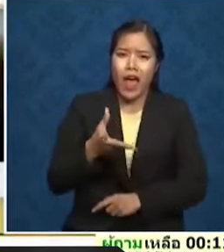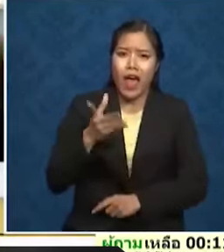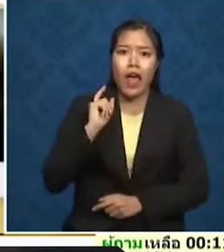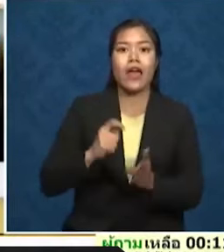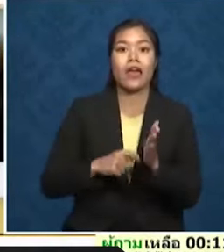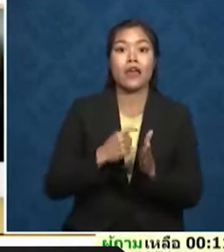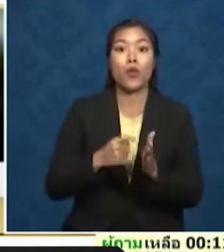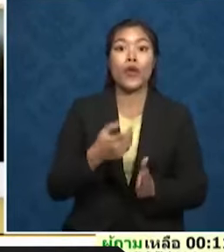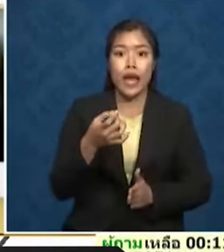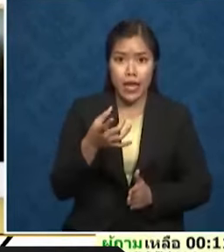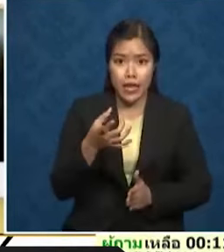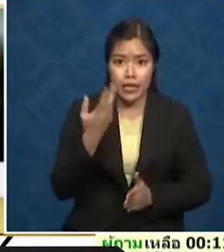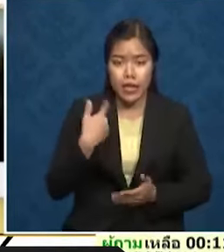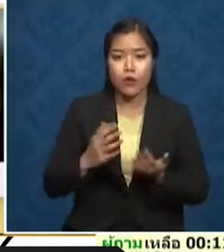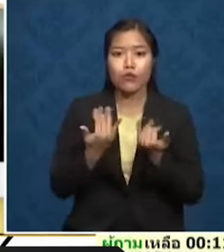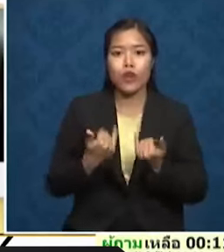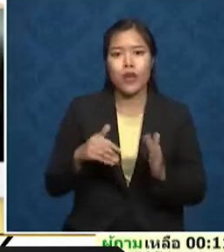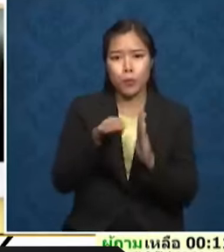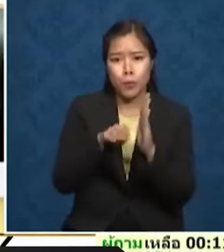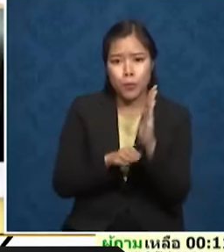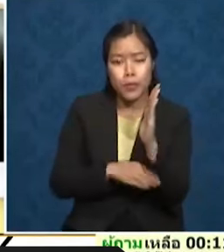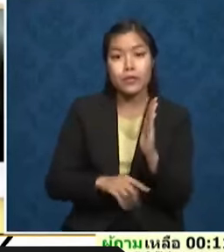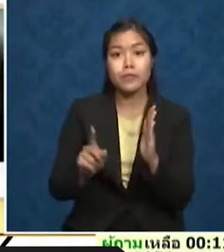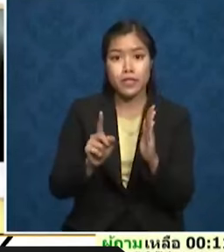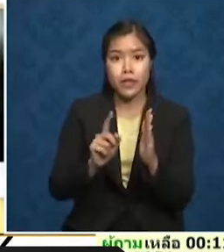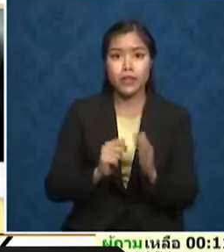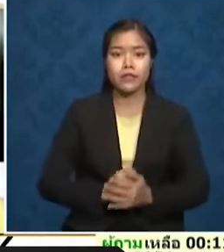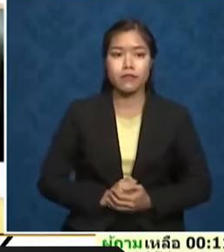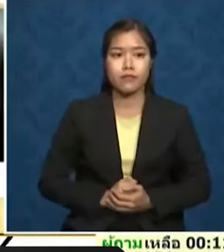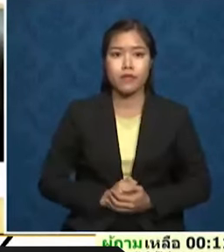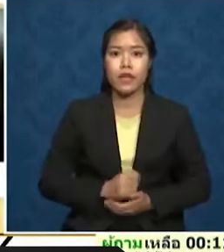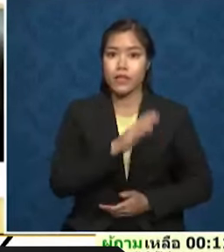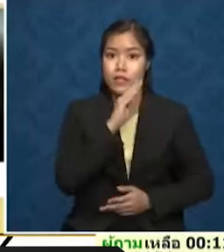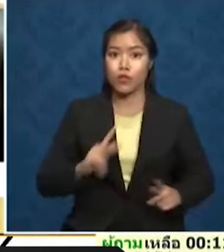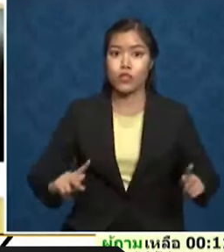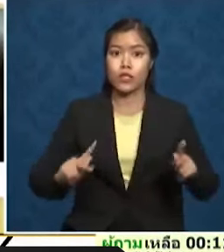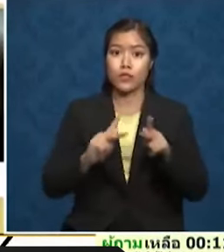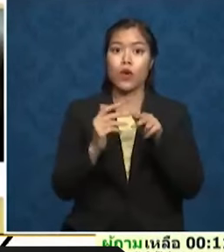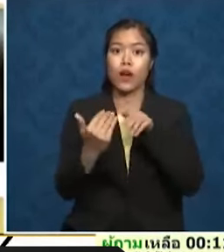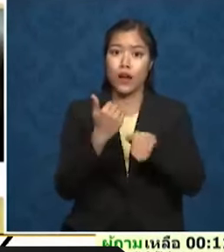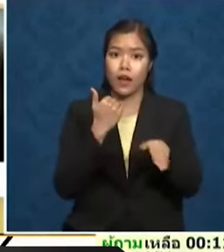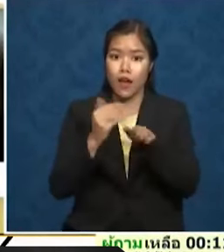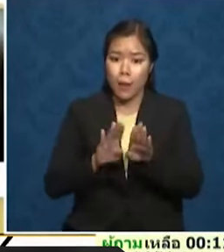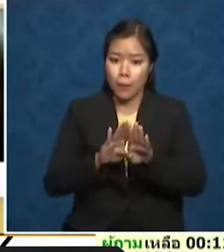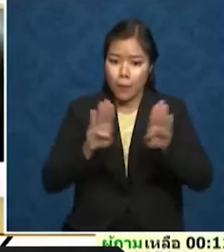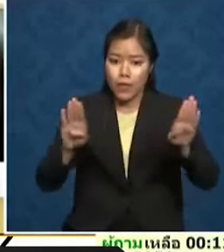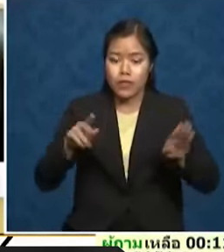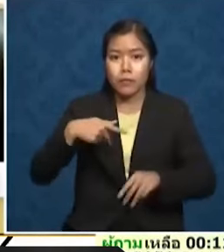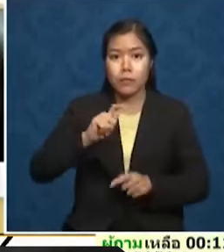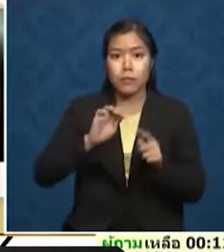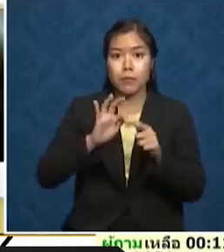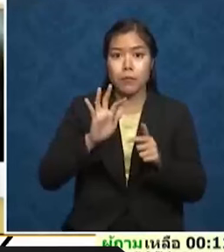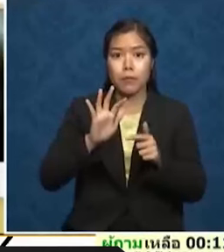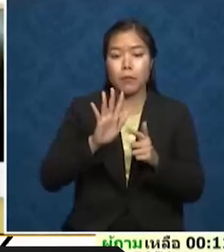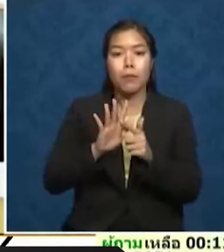ความคืบหน้าไปถึงไหนแล้วการที่กระทรวงคมนาคมได้เปิดใช้งานบางส่วนในช่วงปากช่องนครราชสีมา